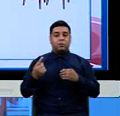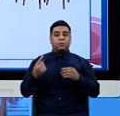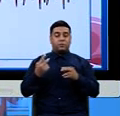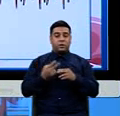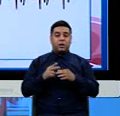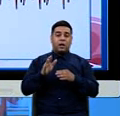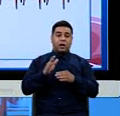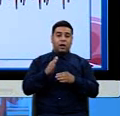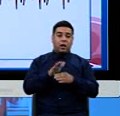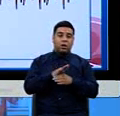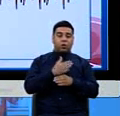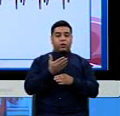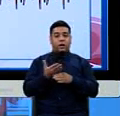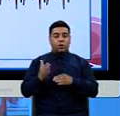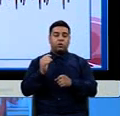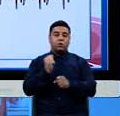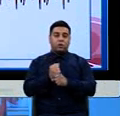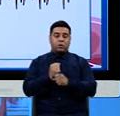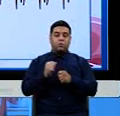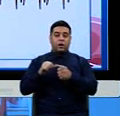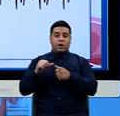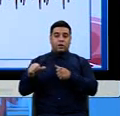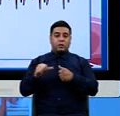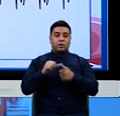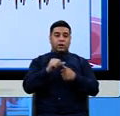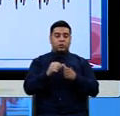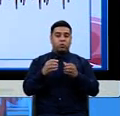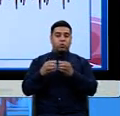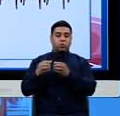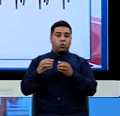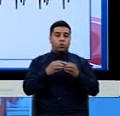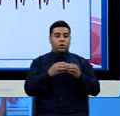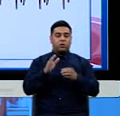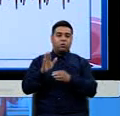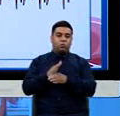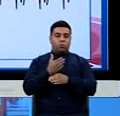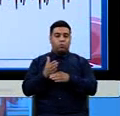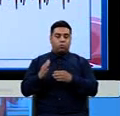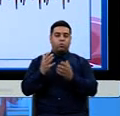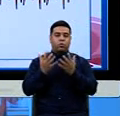qilib, alohida-alohida qilib ajratib, guruhlarga bo'lib olamiz.